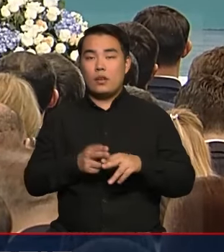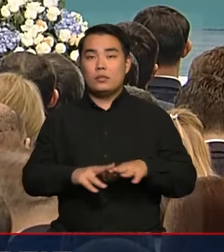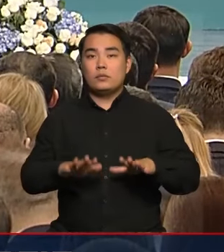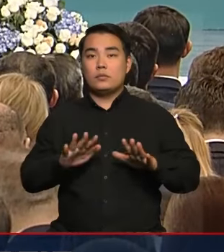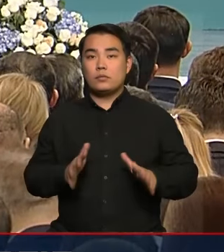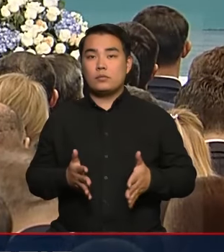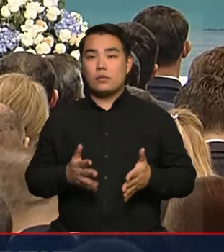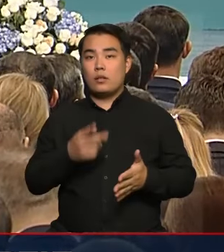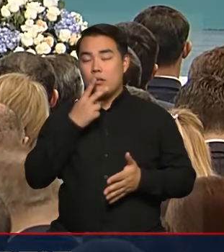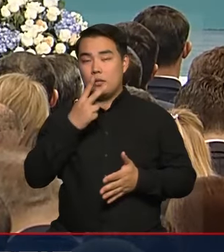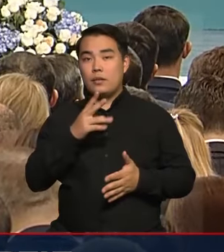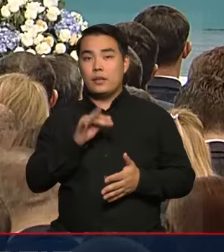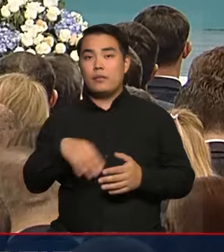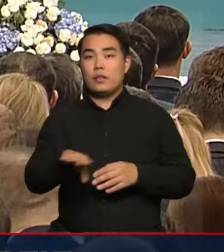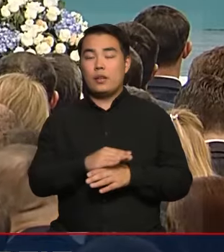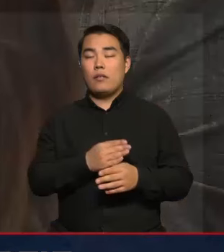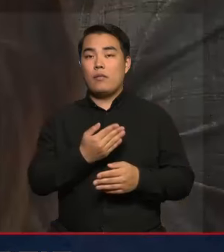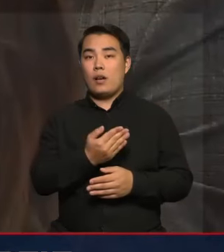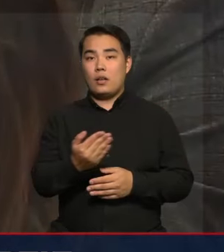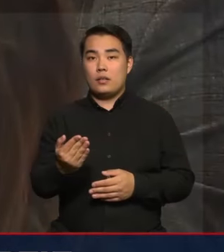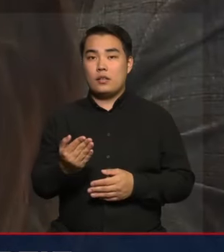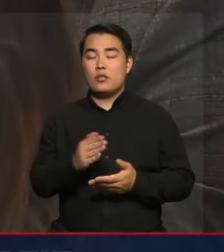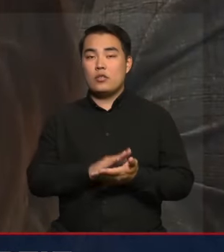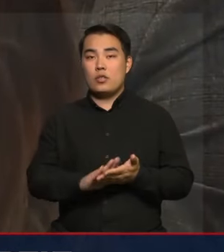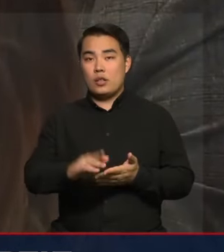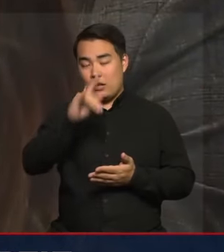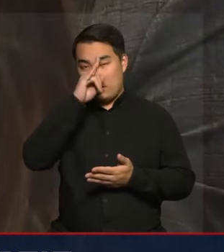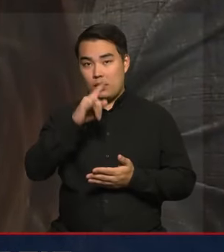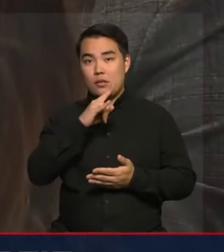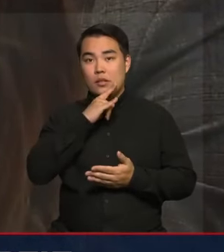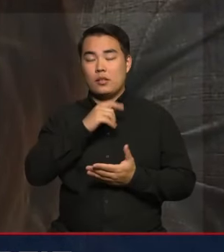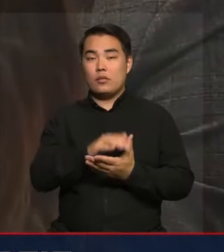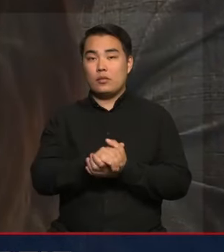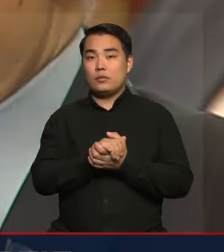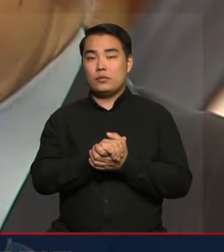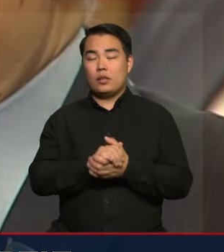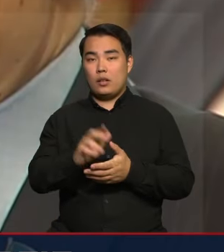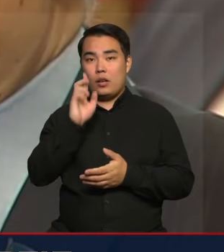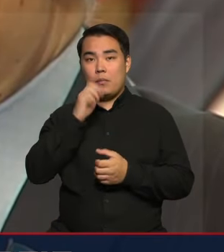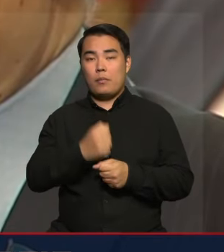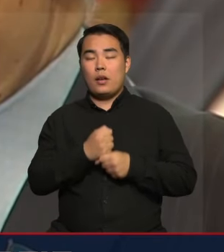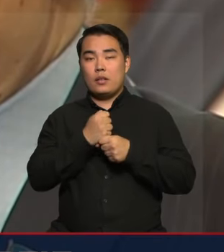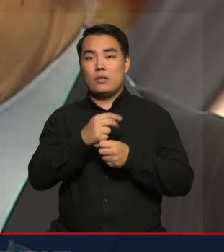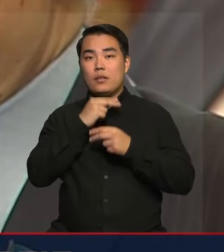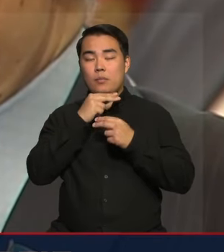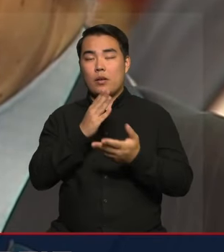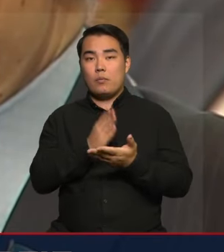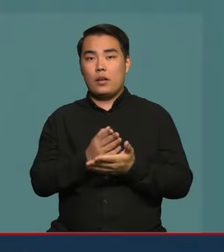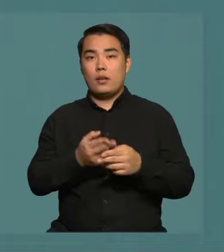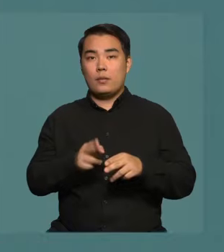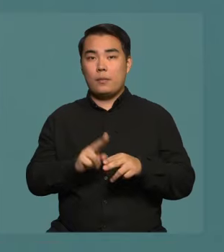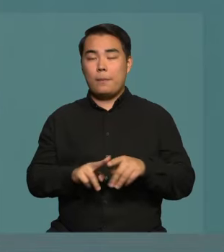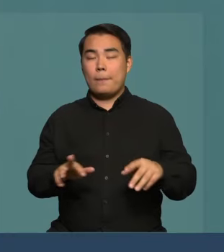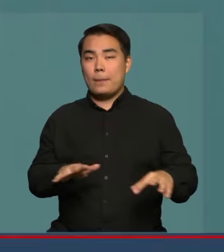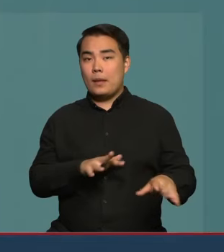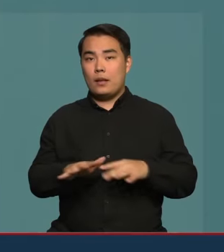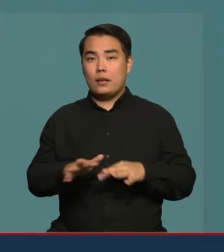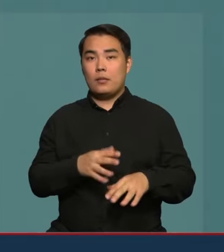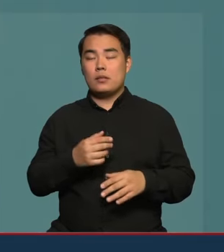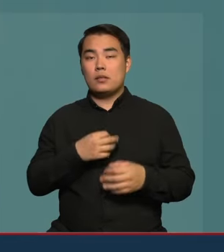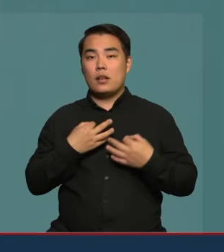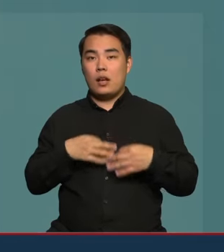сәтті пайдаланып, баршаңызды таза Қазақстанды тұтас ел болып қолдауға шақырам. Бұл іс-шарадан